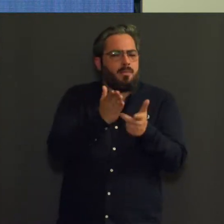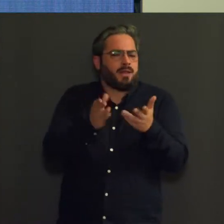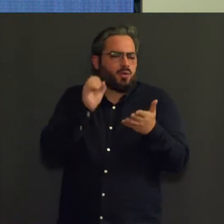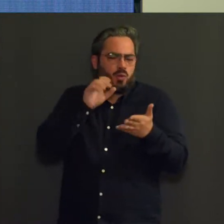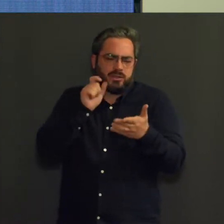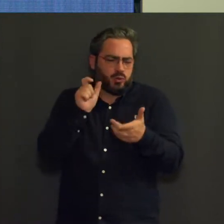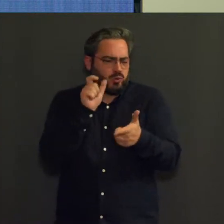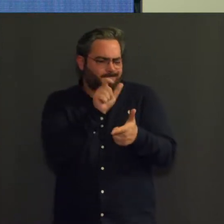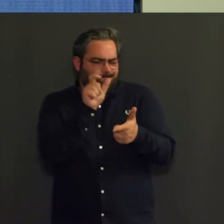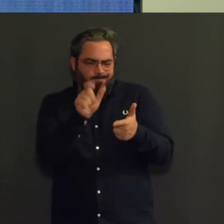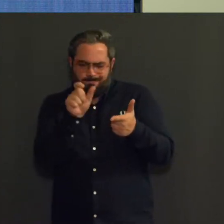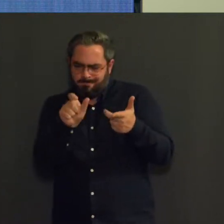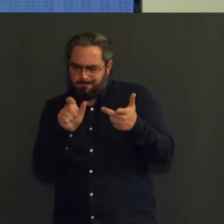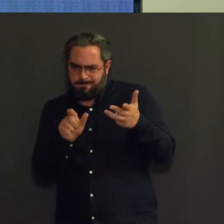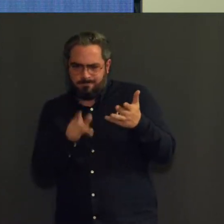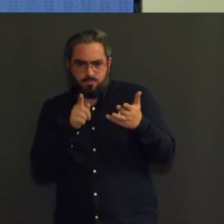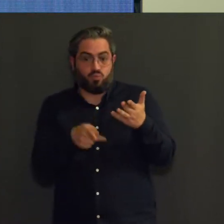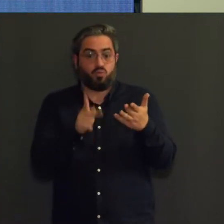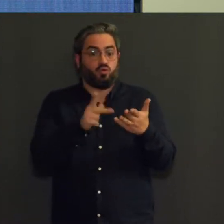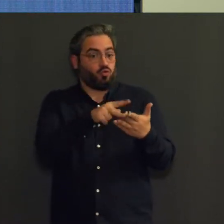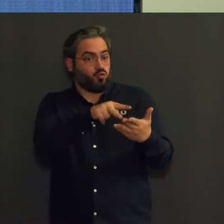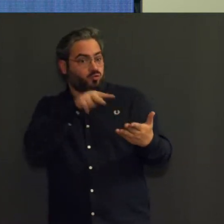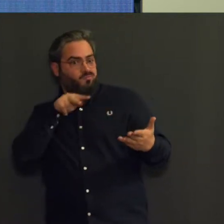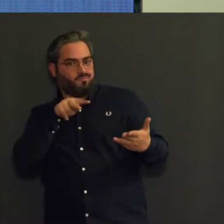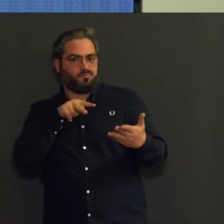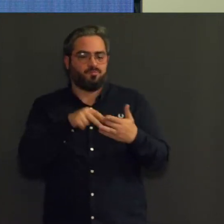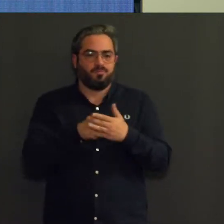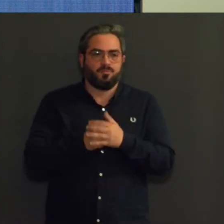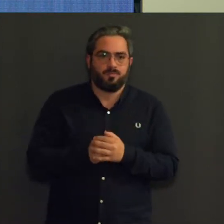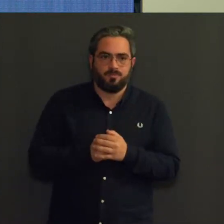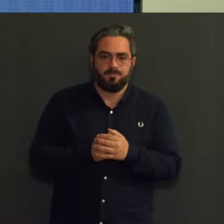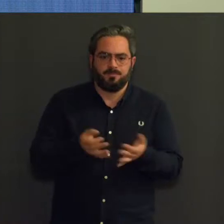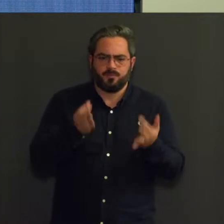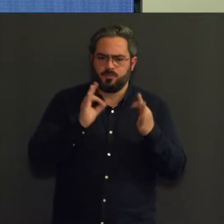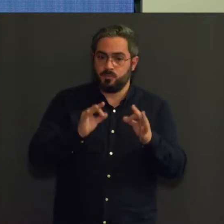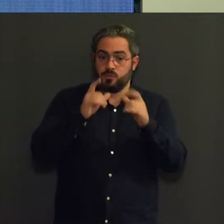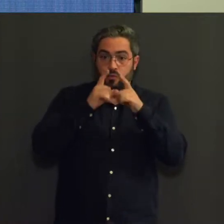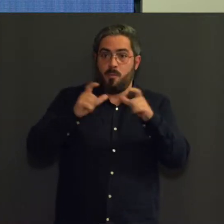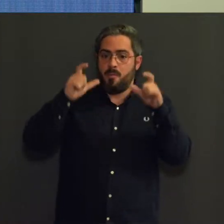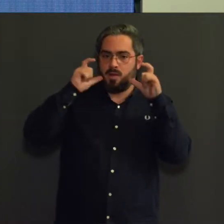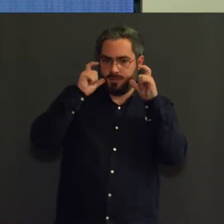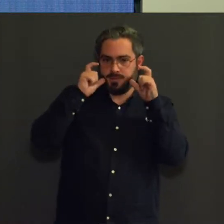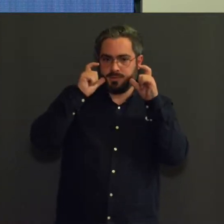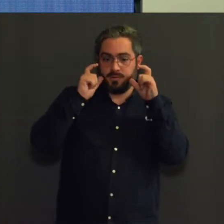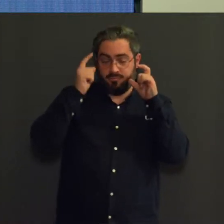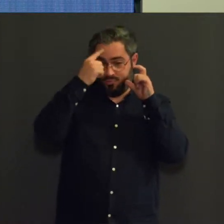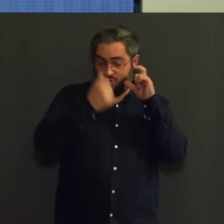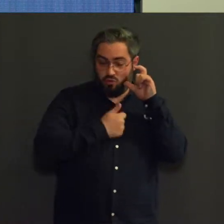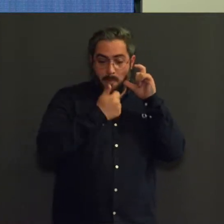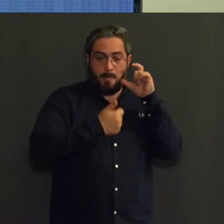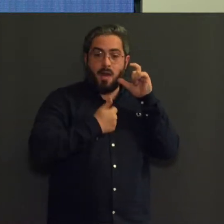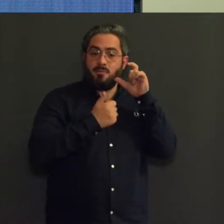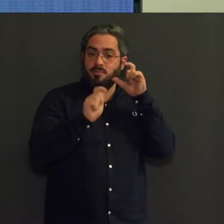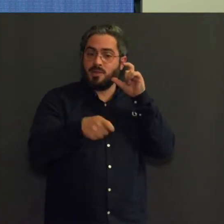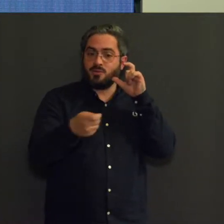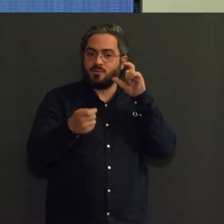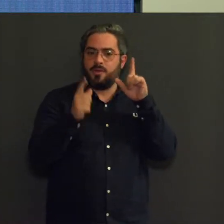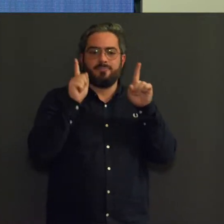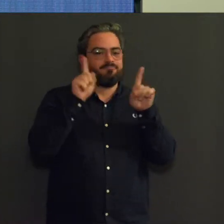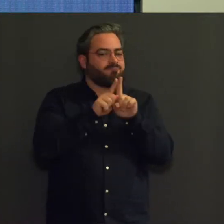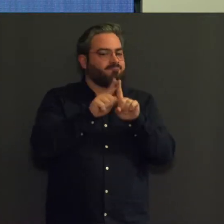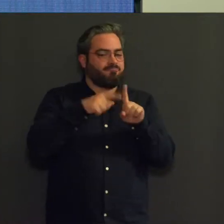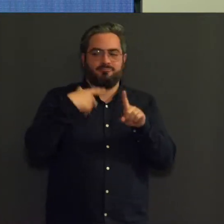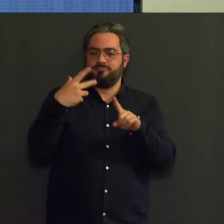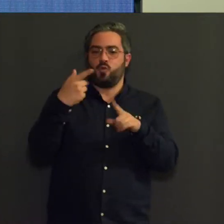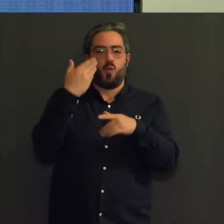jour et analysés. En attendant, ce qu'il faut savoir, c'est que quand on porte un masque, on le porte bien sûr pour soi, mais le porte aussi pour les autres et en